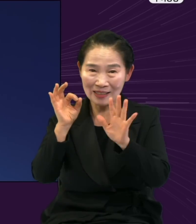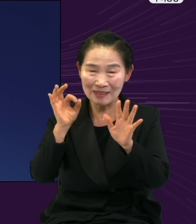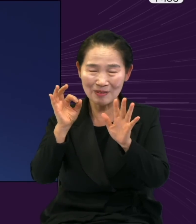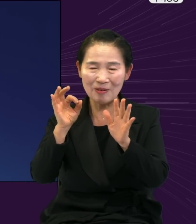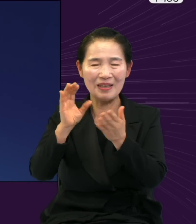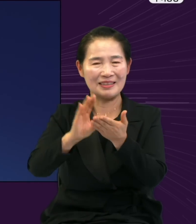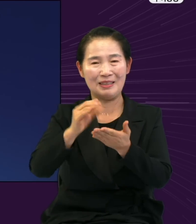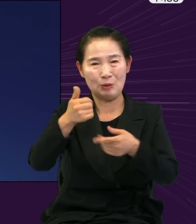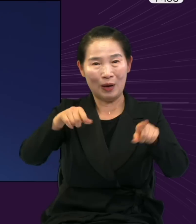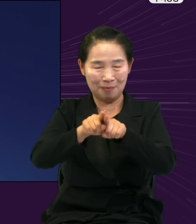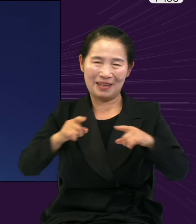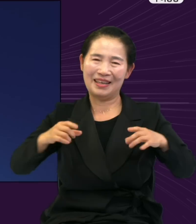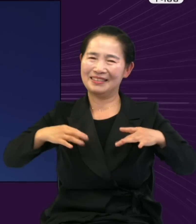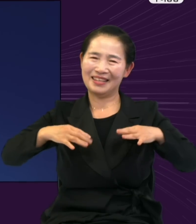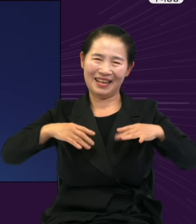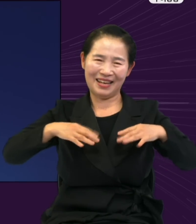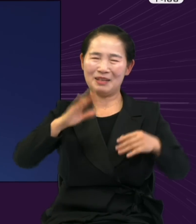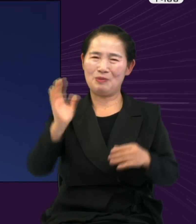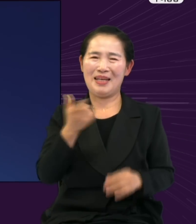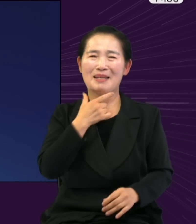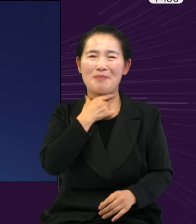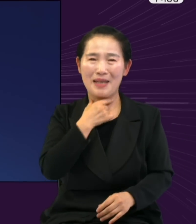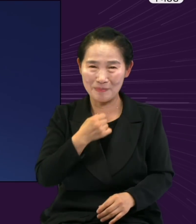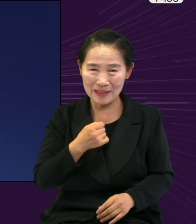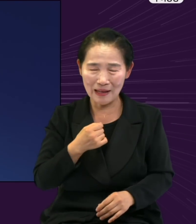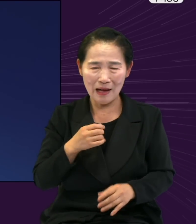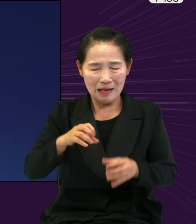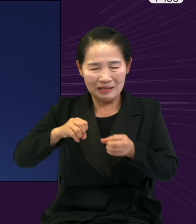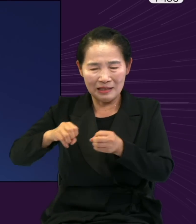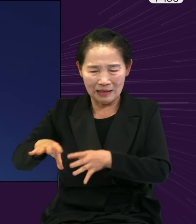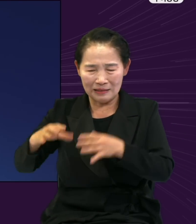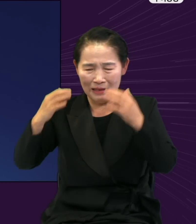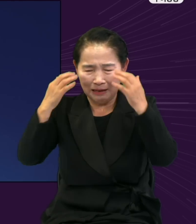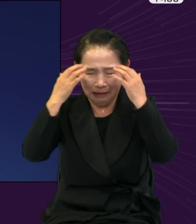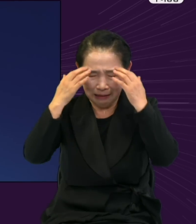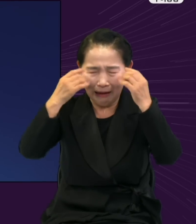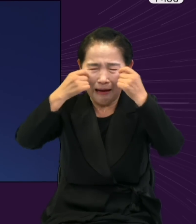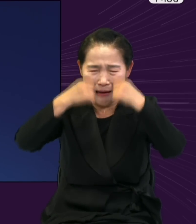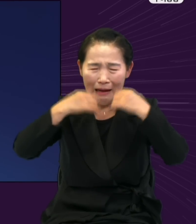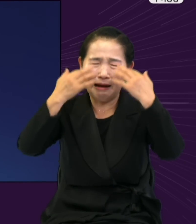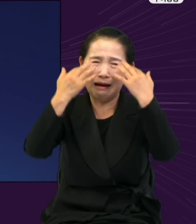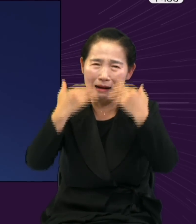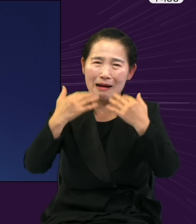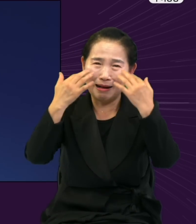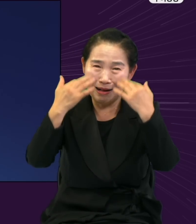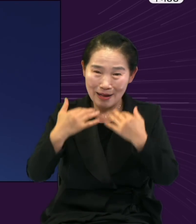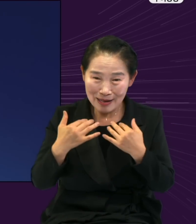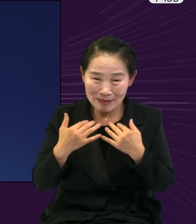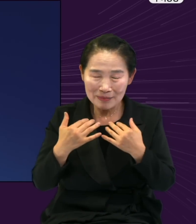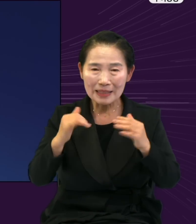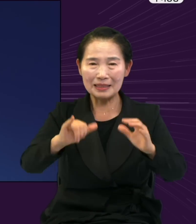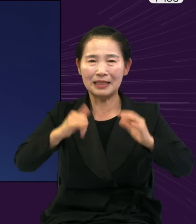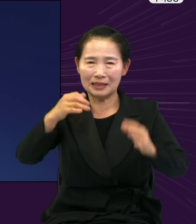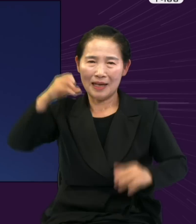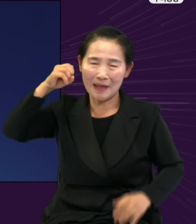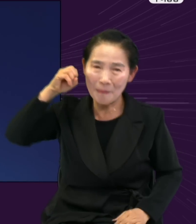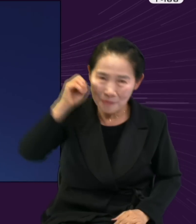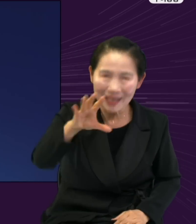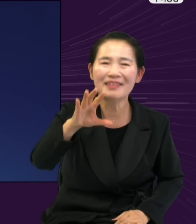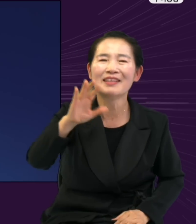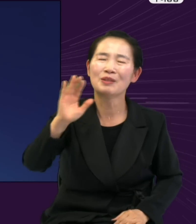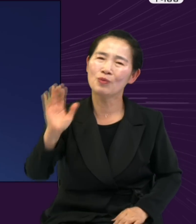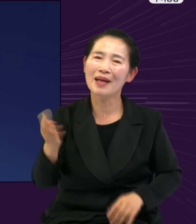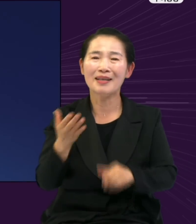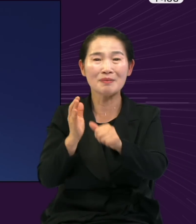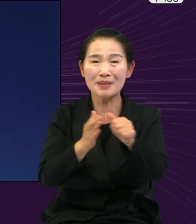말입니다. 우리의 상실과 고통의 눈물이 어두운 세상에 빛이 되게 합시다. 그날에